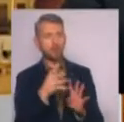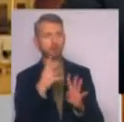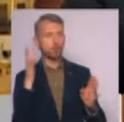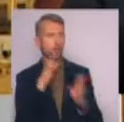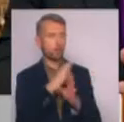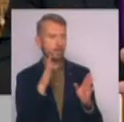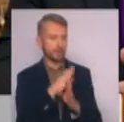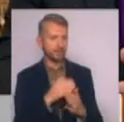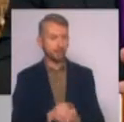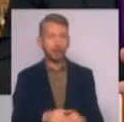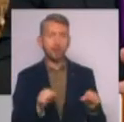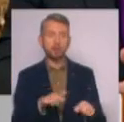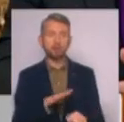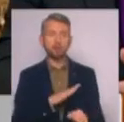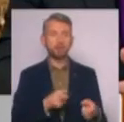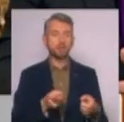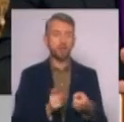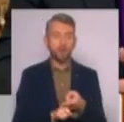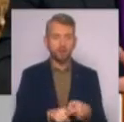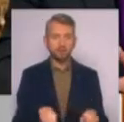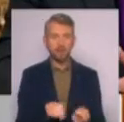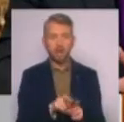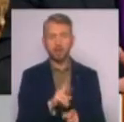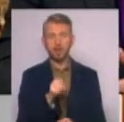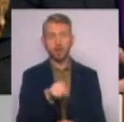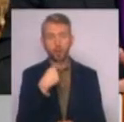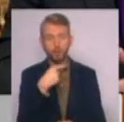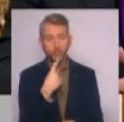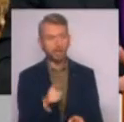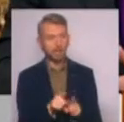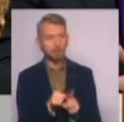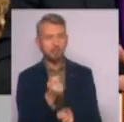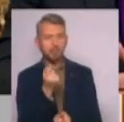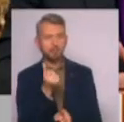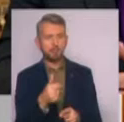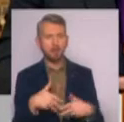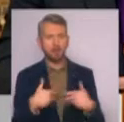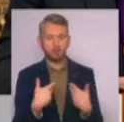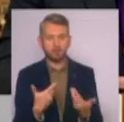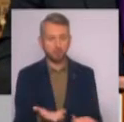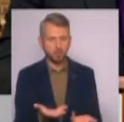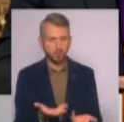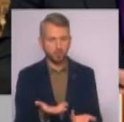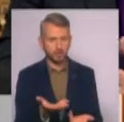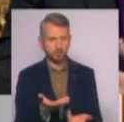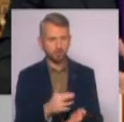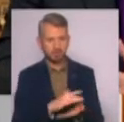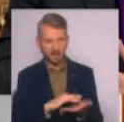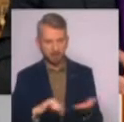повітря. Може бути пов'язано, так як ви говорите, такий малосимптомний перебіг, просто